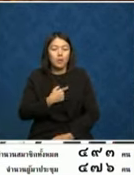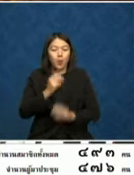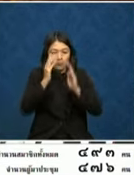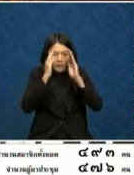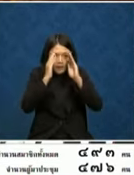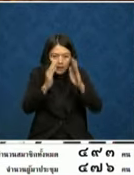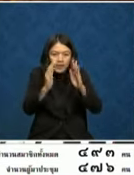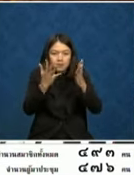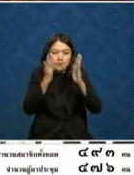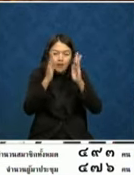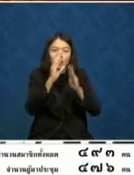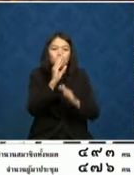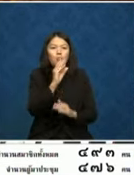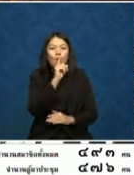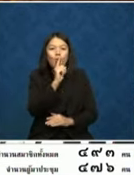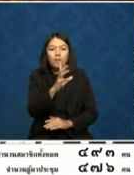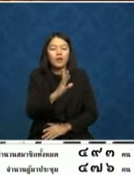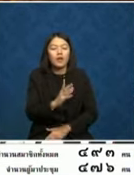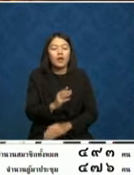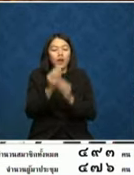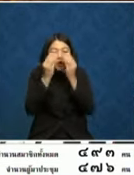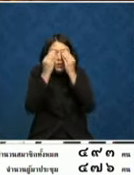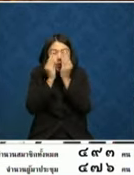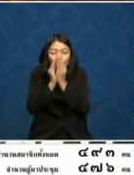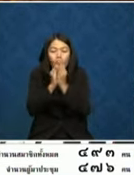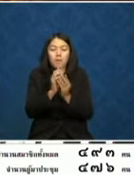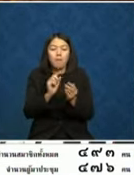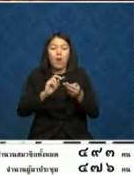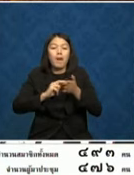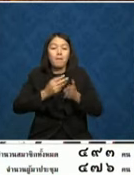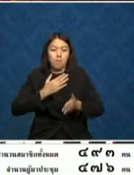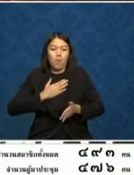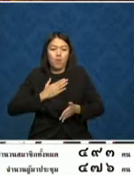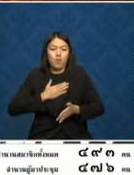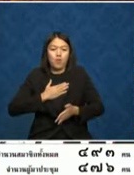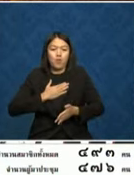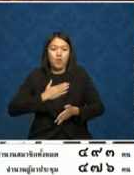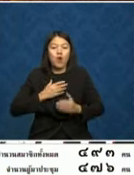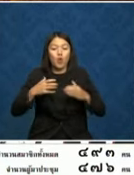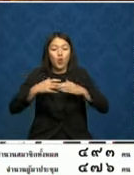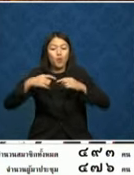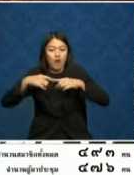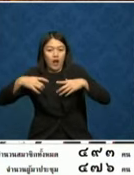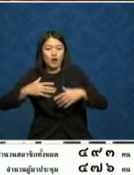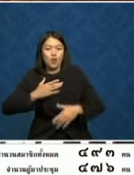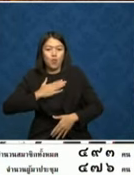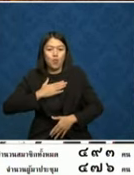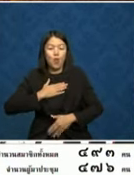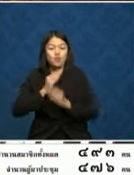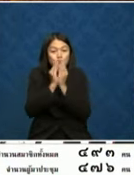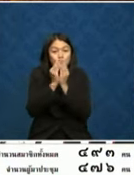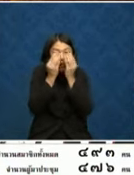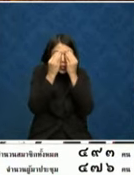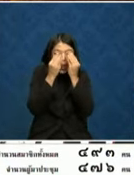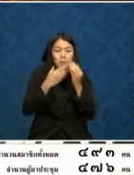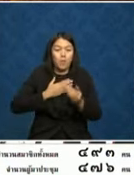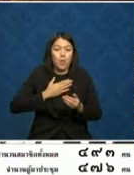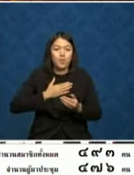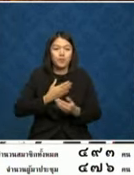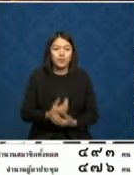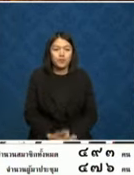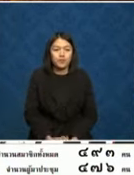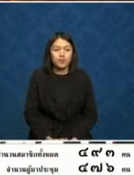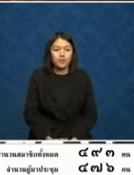นาแม้แต่นิดเดียวจิ้งจกตุ๊กแกอาจจะหมายถึงผมก็ได้นะครับผมให้เกียรติพูดฝ่ายค้านผมอาจจะเป็นจกจิ้งจกตุ๊กแกก็ได้นะครับแต่ผ